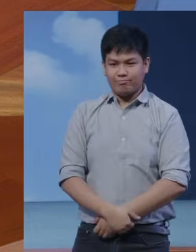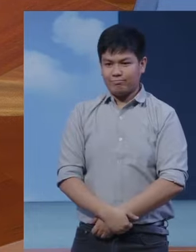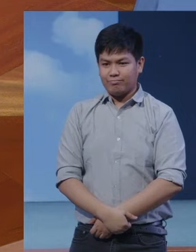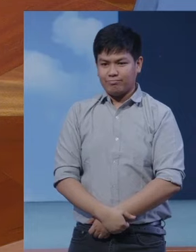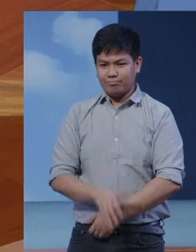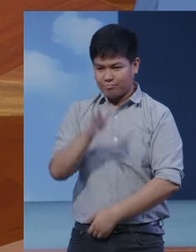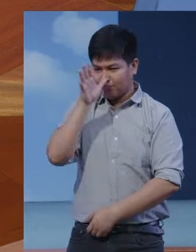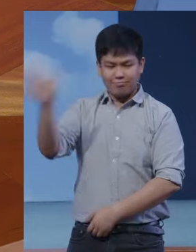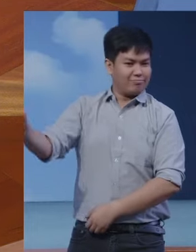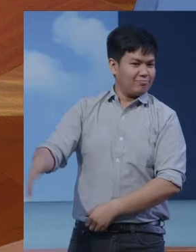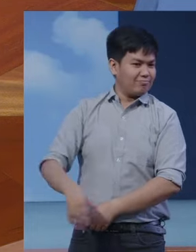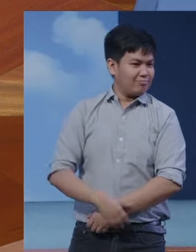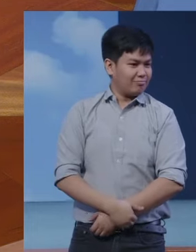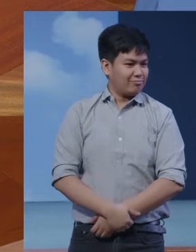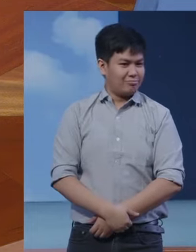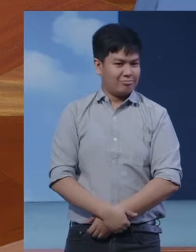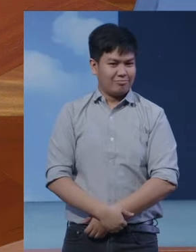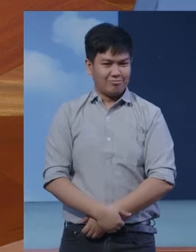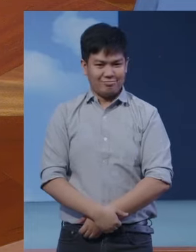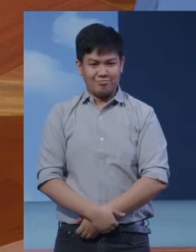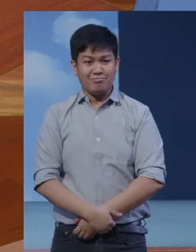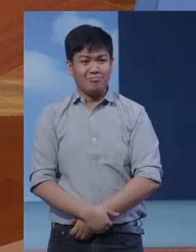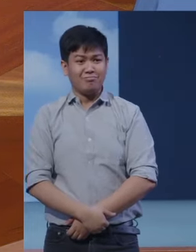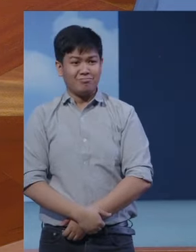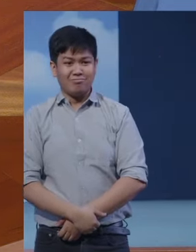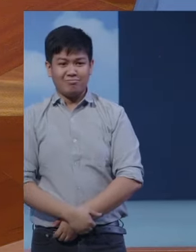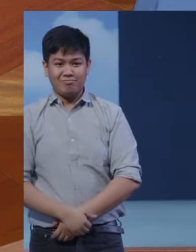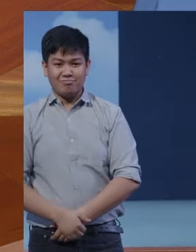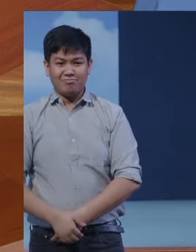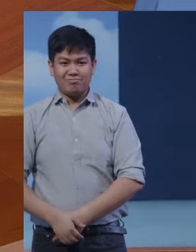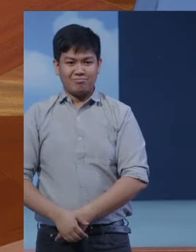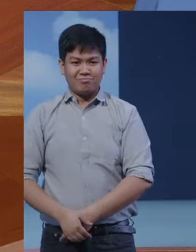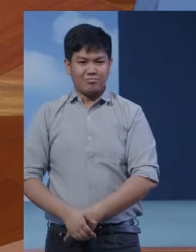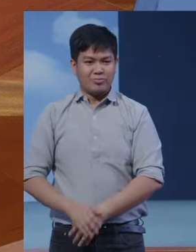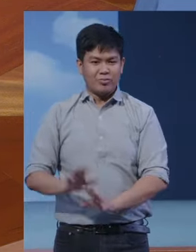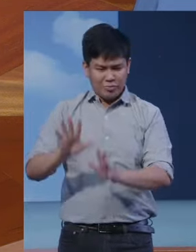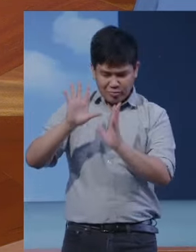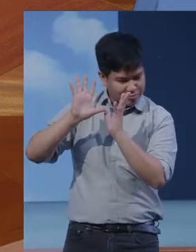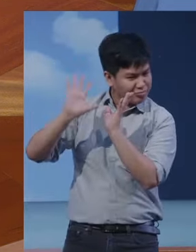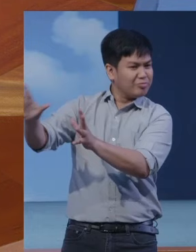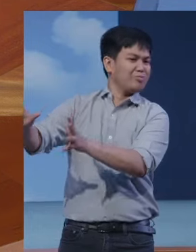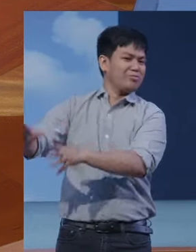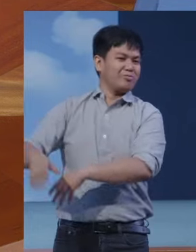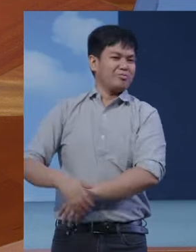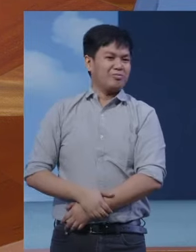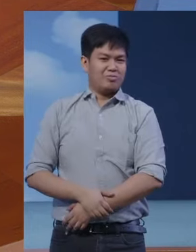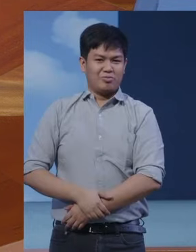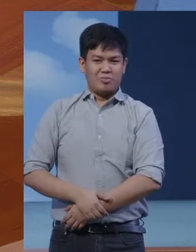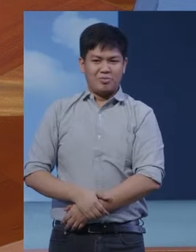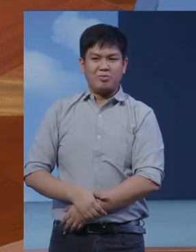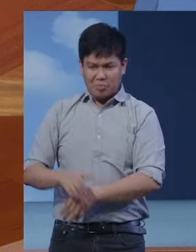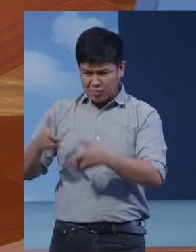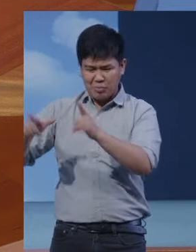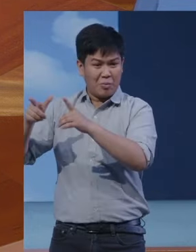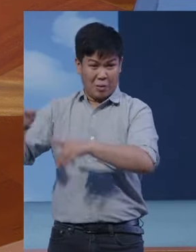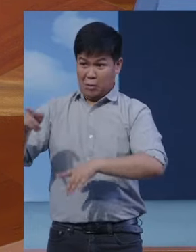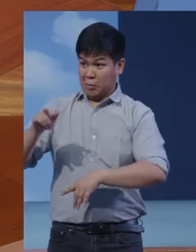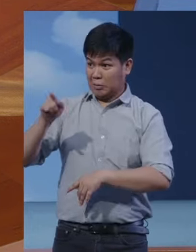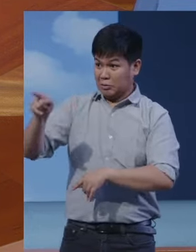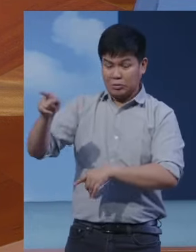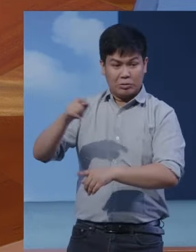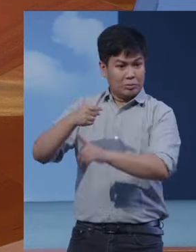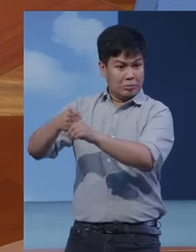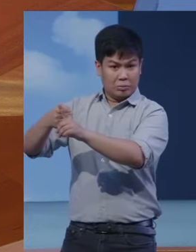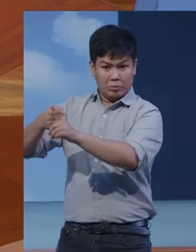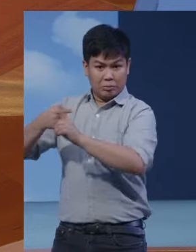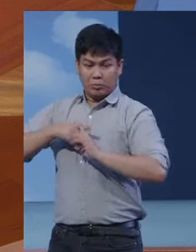Beatles yun ba hindi niyo na rin kilala ang beals Grabe naman kayo Let It Be So In such